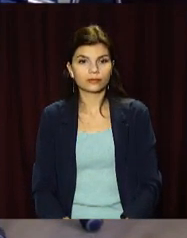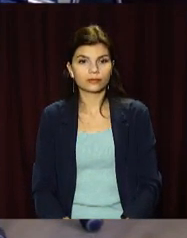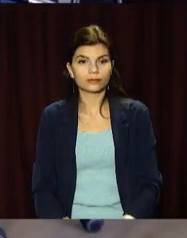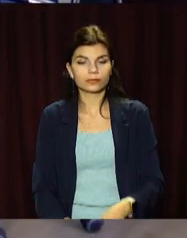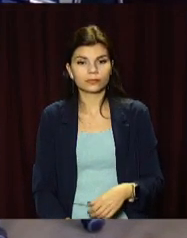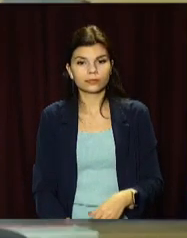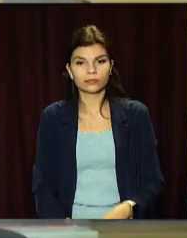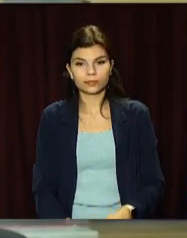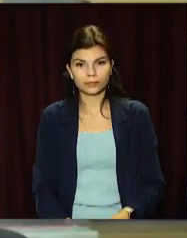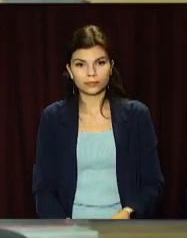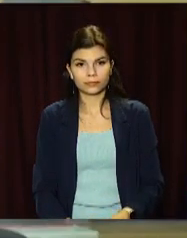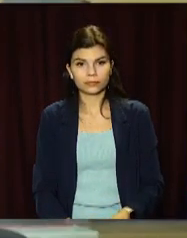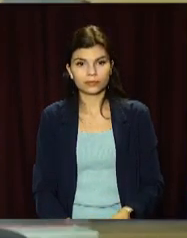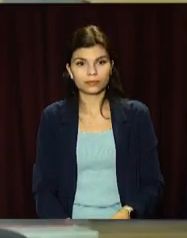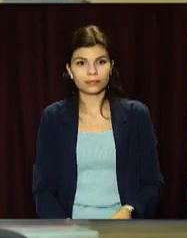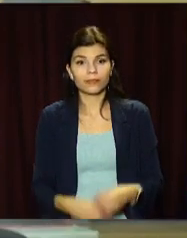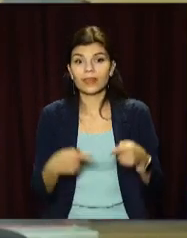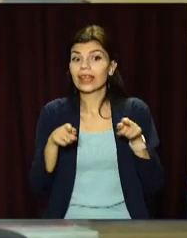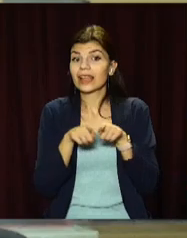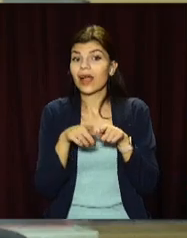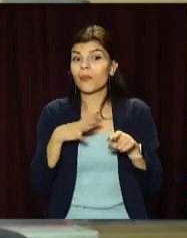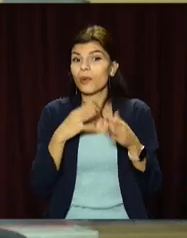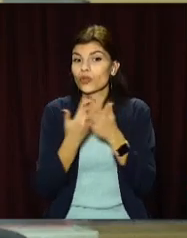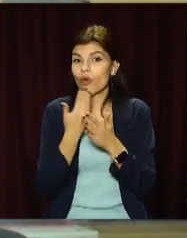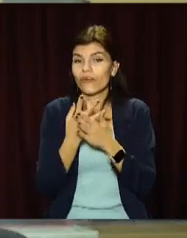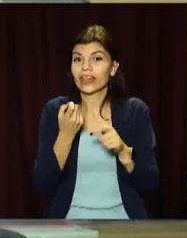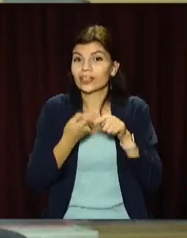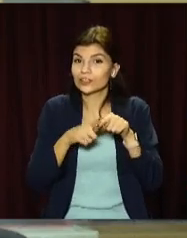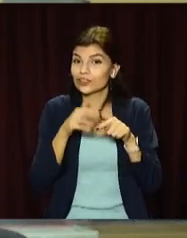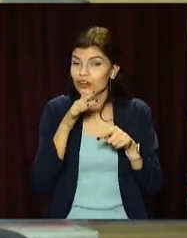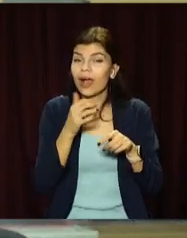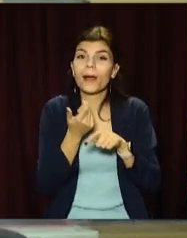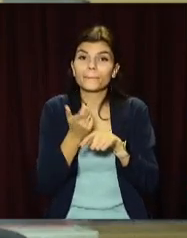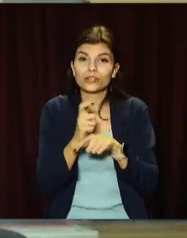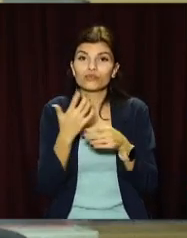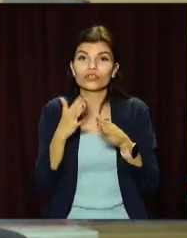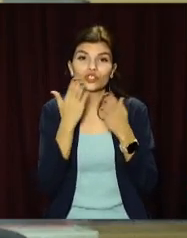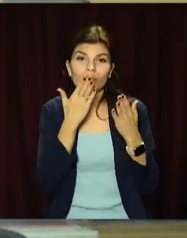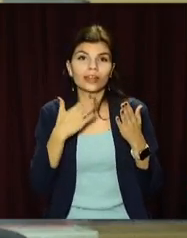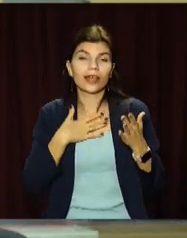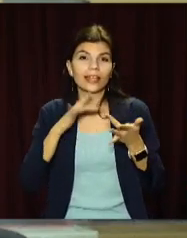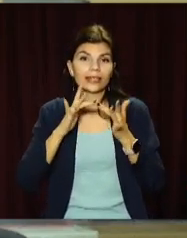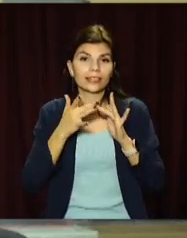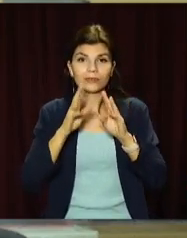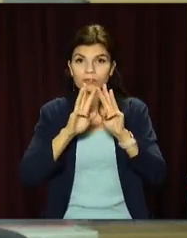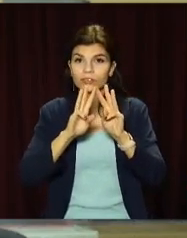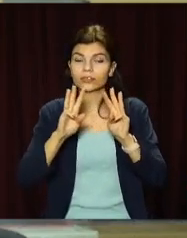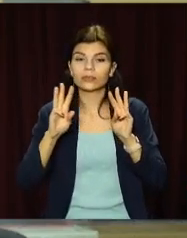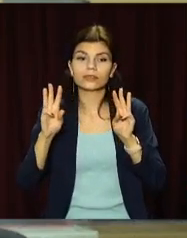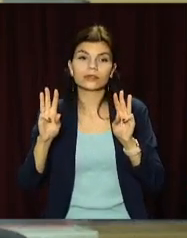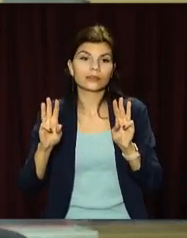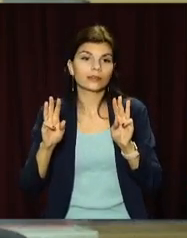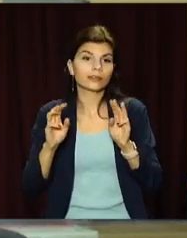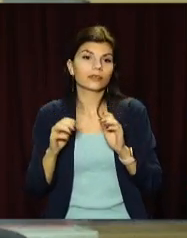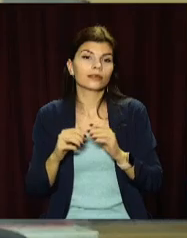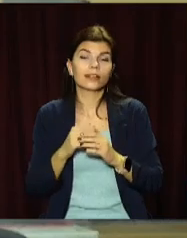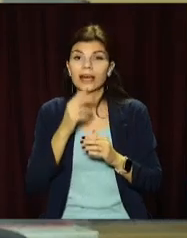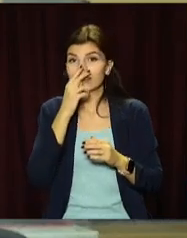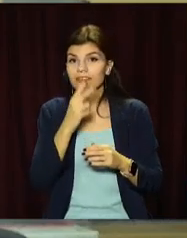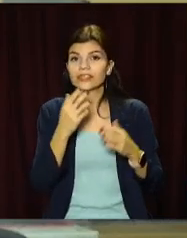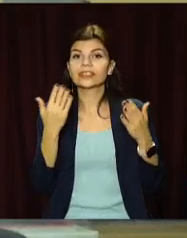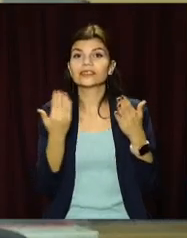«Відкритий». Такими були новини на цей час, а більше вже читайте на нашому сайті opentv.media,